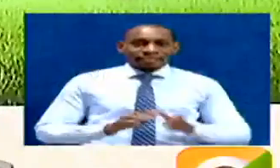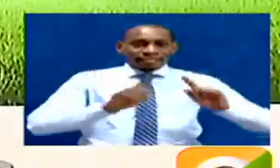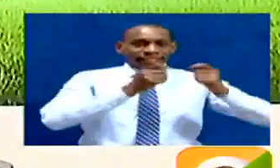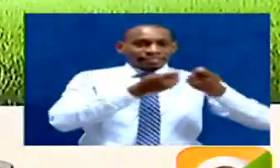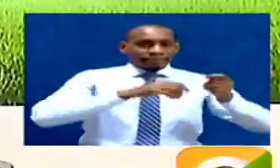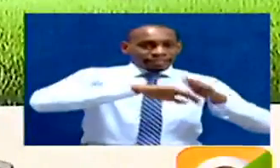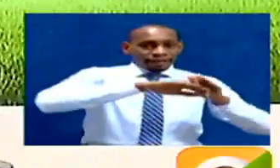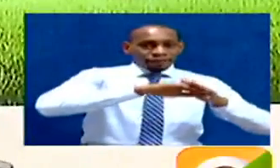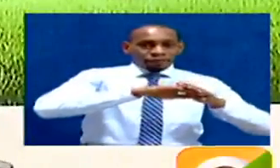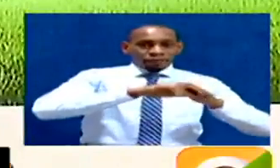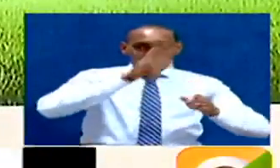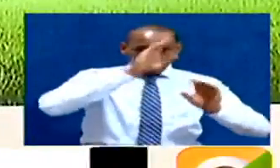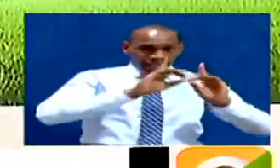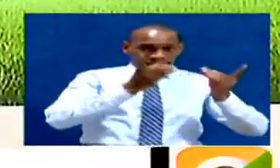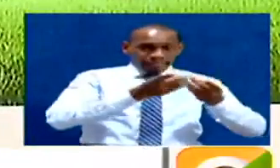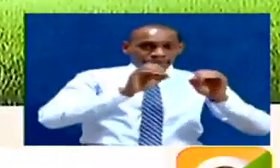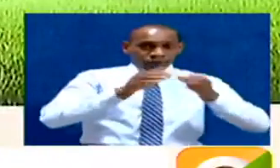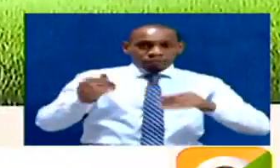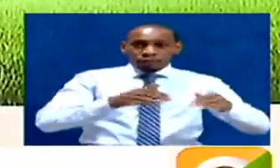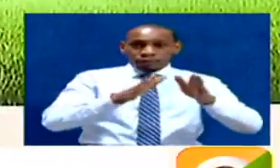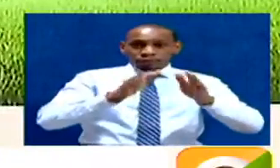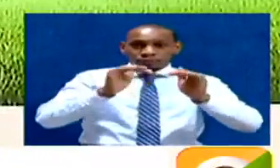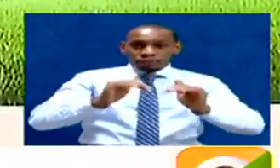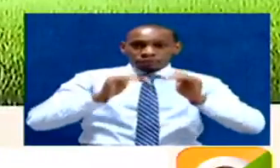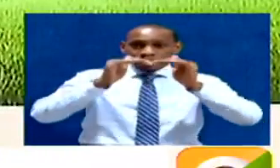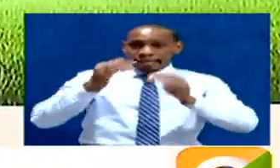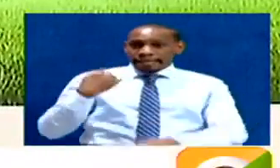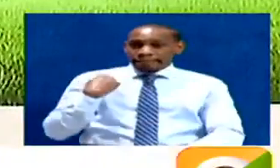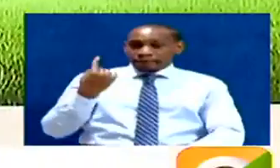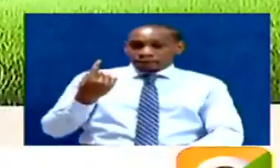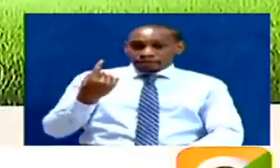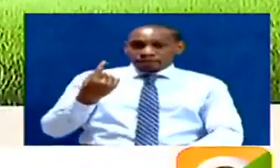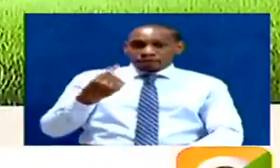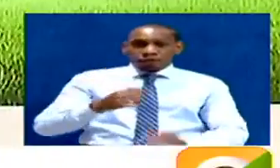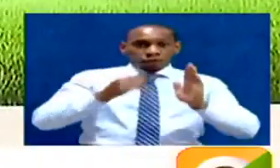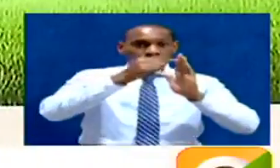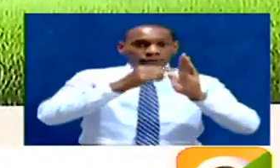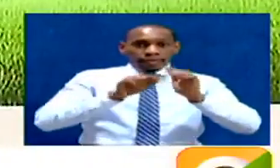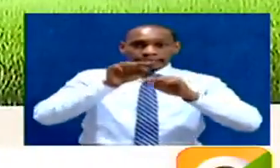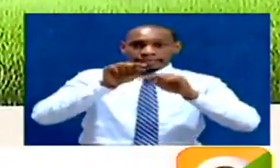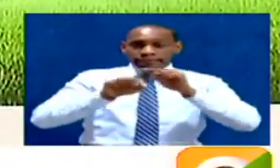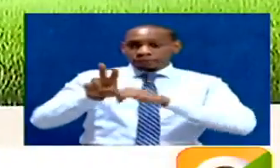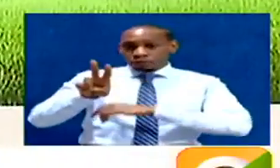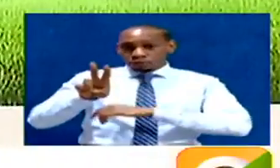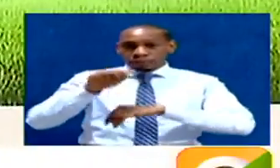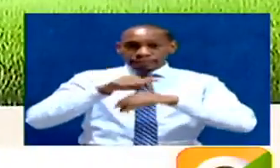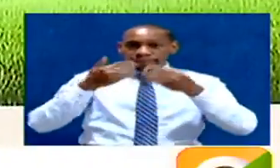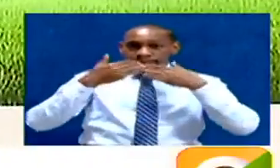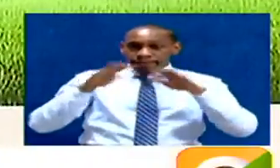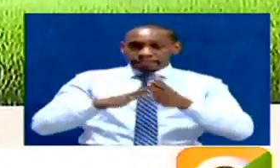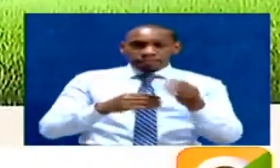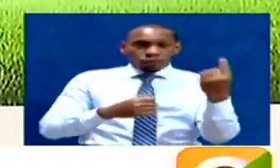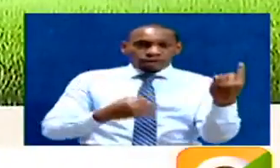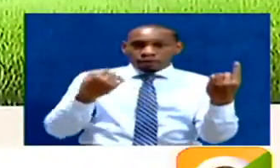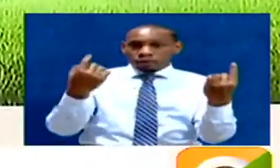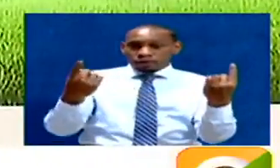Kikosi cha kandanda cha idara ya polisi kilipoteza fursa ya kukwea hadi nafasi ya kwanza ya msimamo wa ligi ya daraja la pili baada ya kutoka sare ya